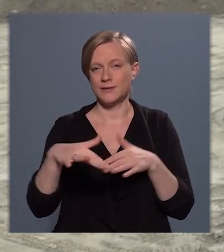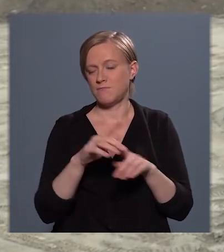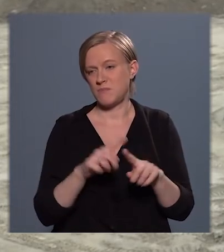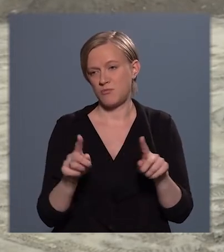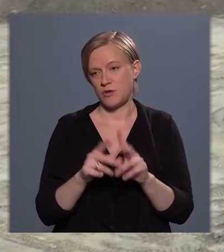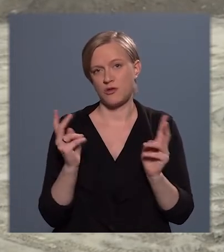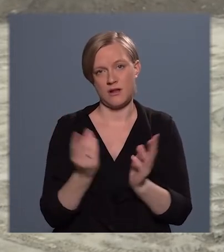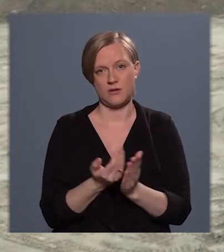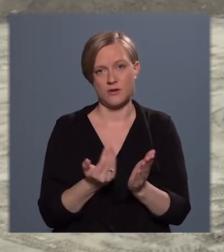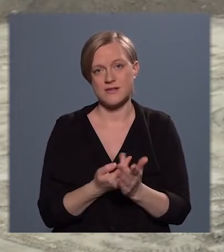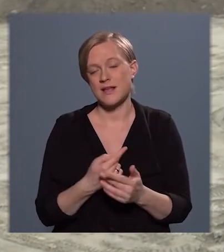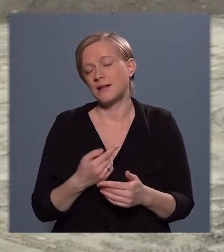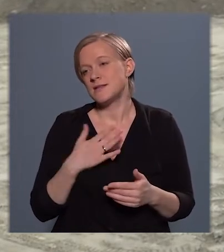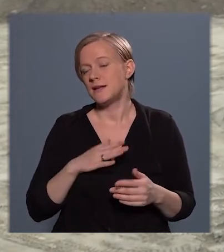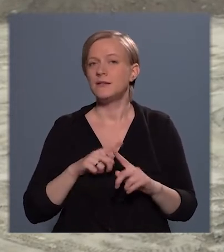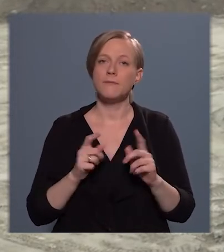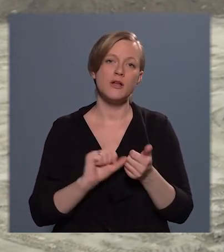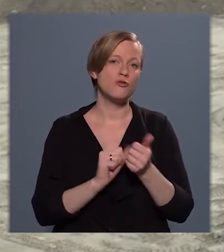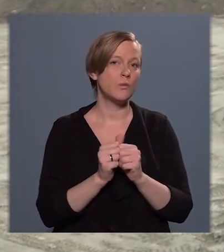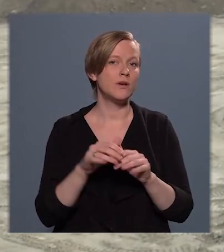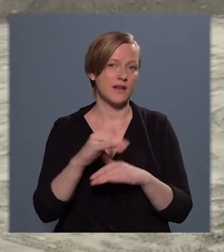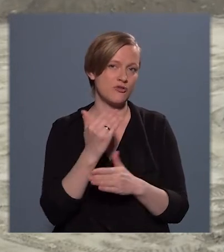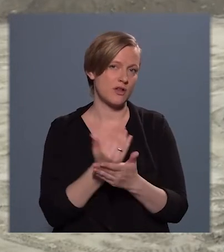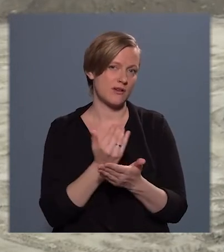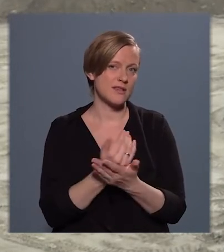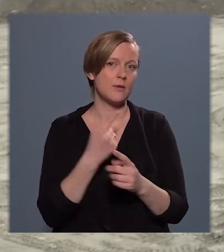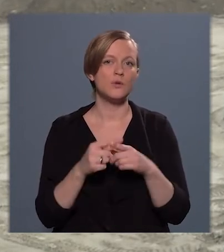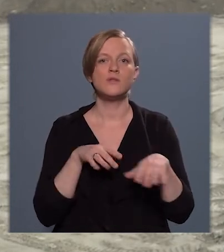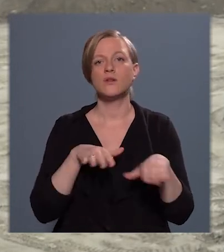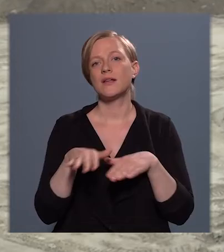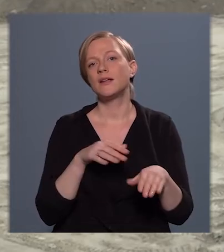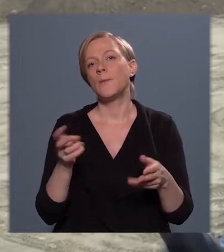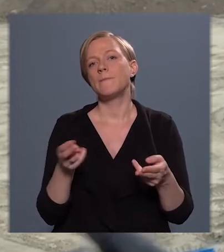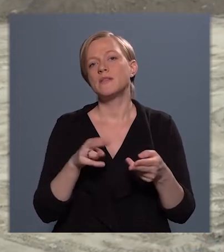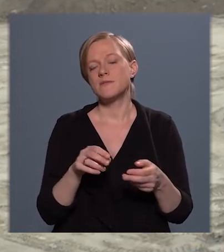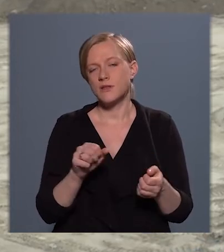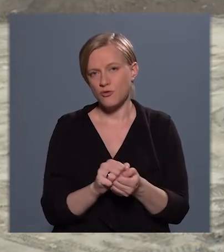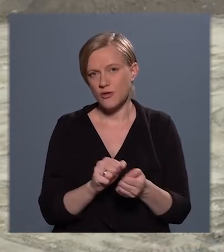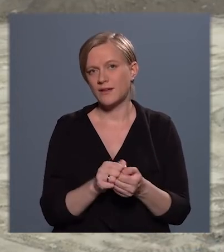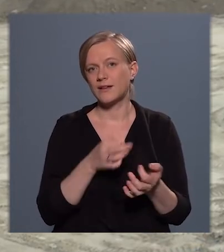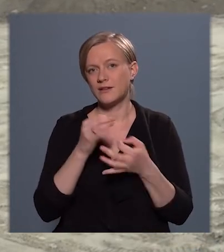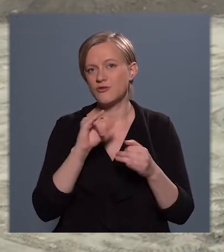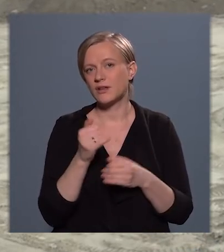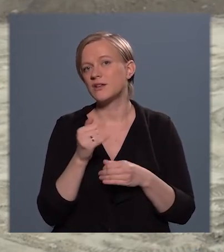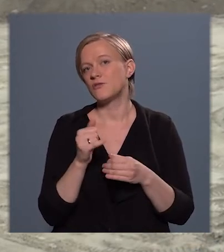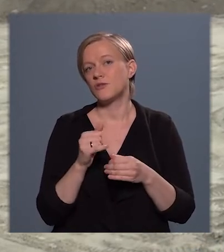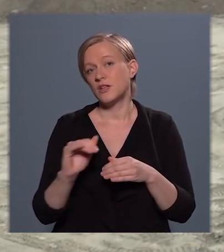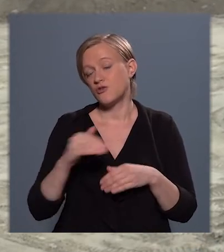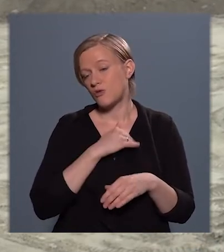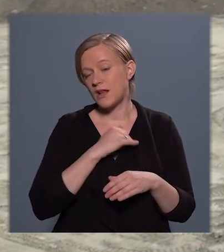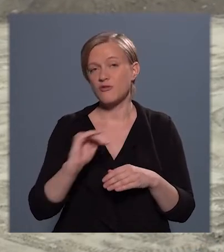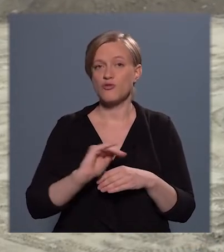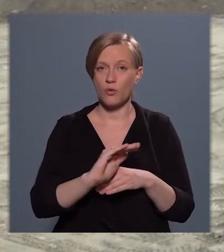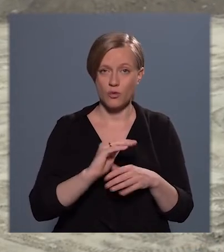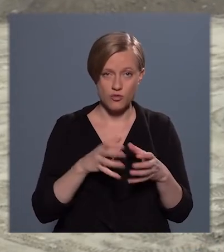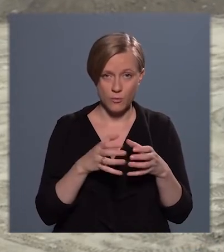itt nagyon szeretnénk más sportákra is kihasználni, illetve közlekedésbiztonsági képzésekre, iskolás csoportokra, ahol a közlekedés, a